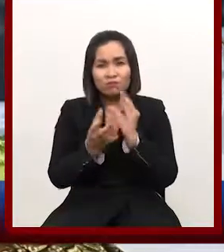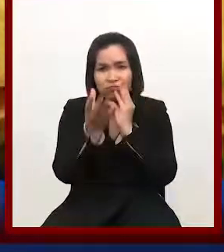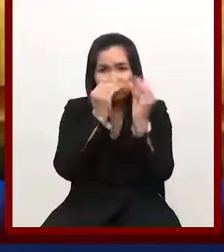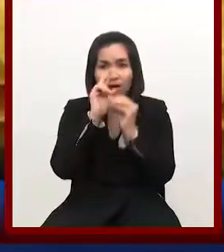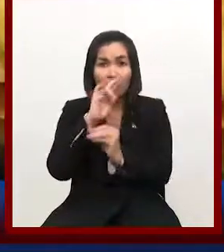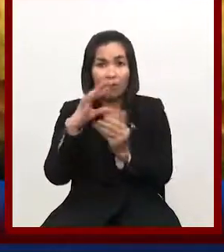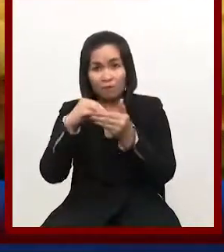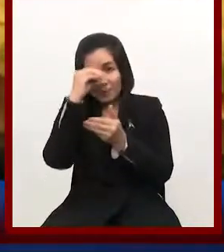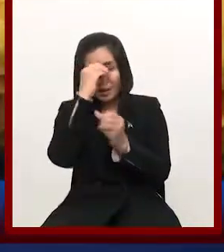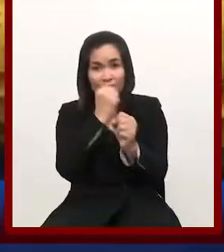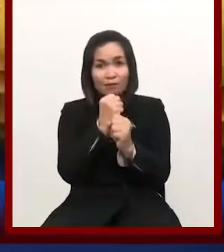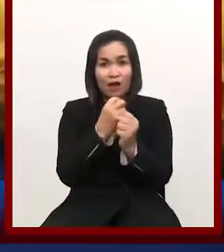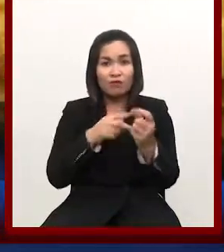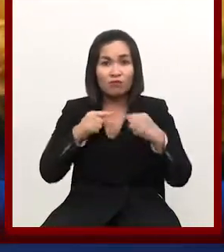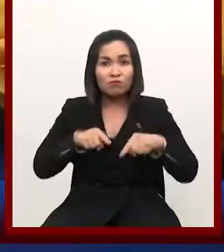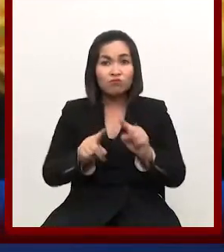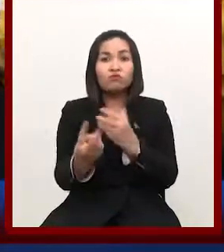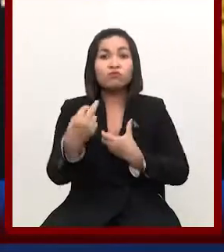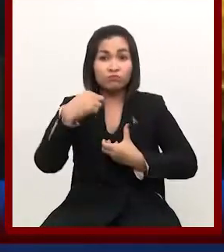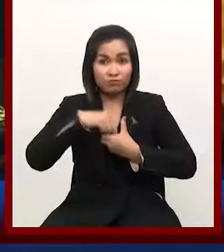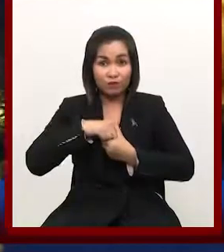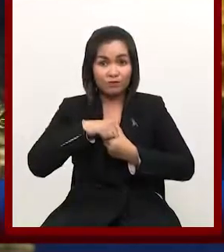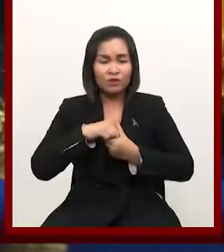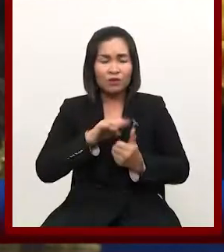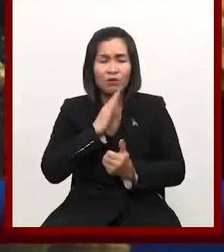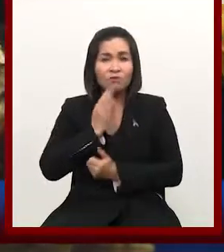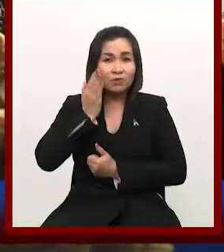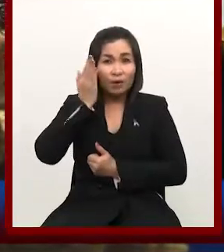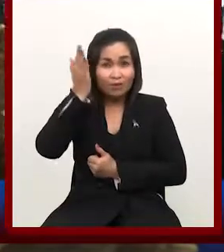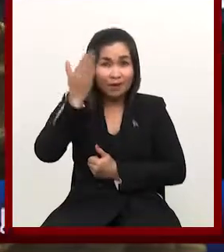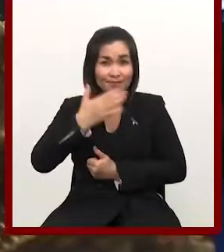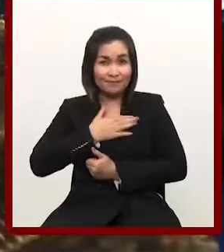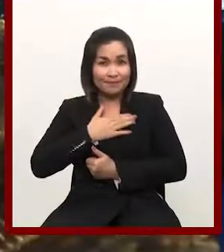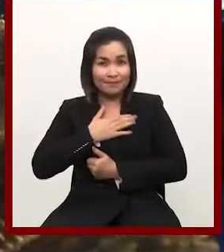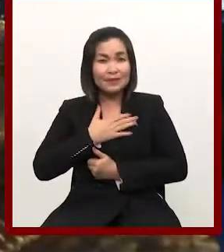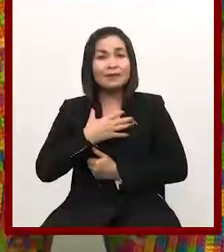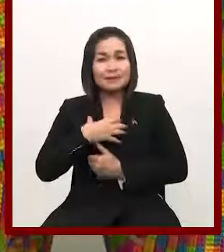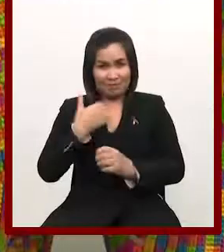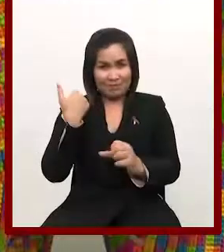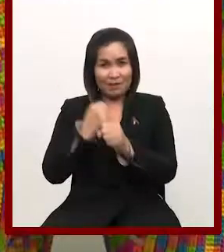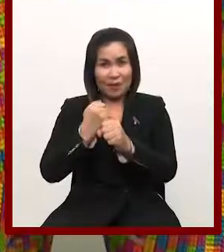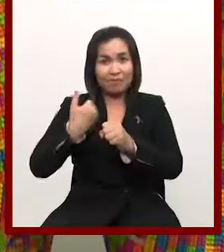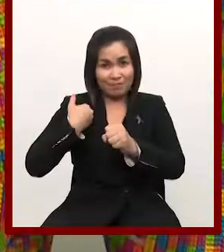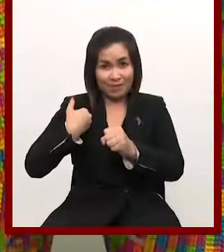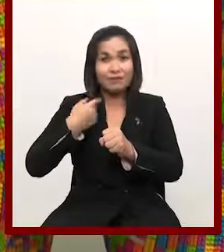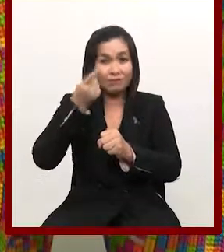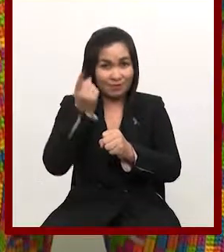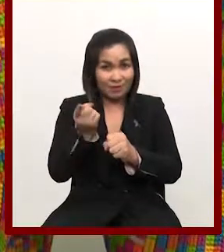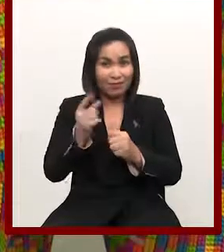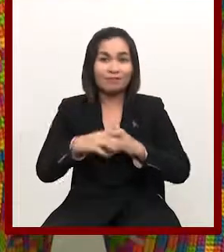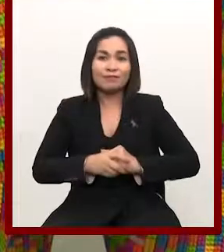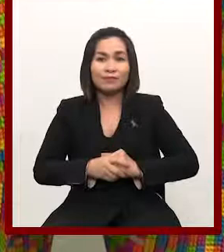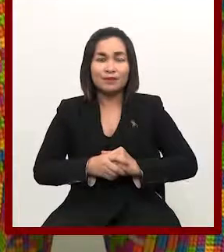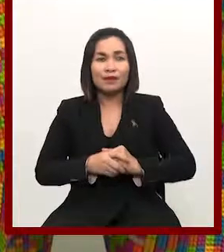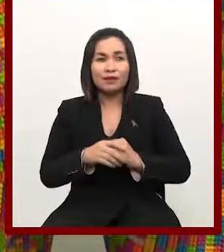าเรียนระบบทวิภาคีนะคะแล้วก็ทักอนาคตนะคะที่ฉันว่ามีงานทำแน่นอนค่ะ